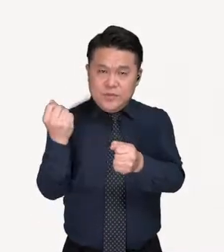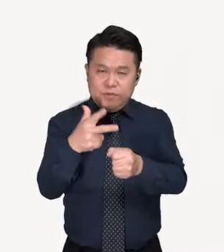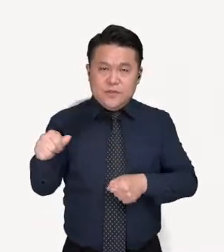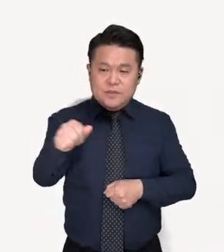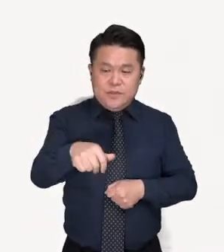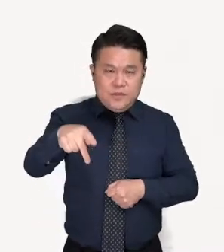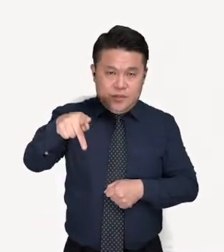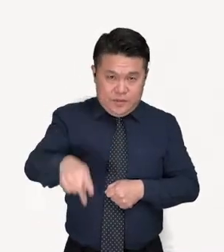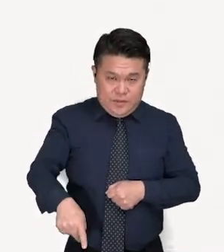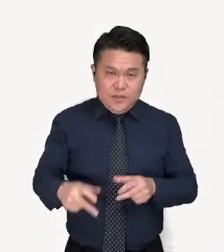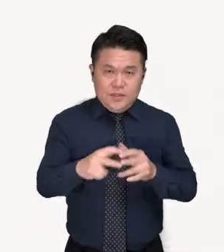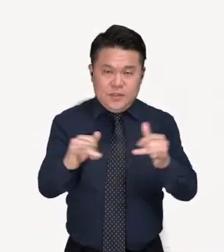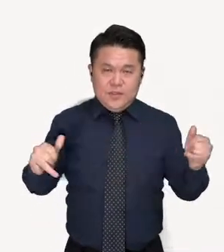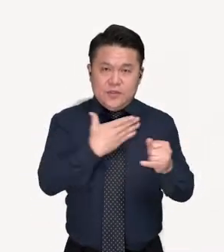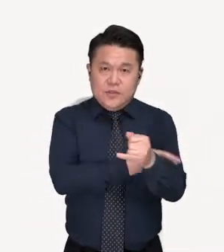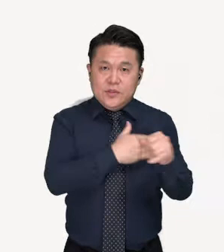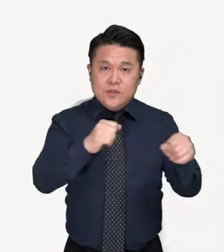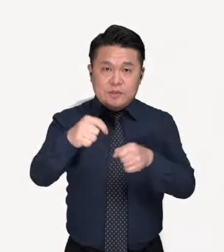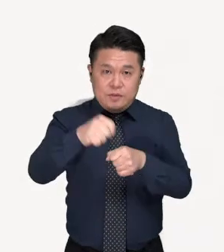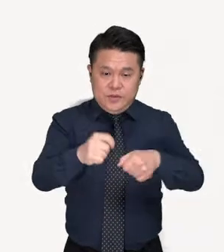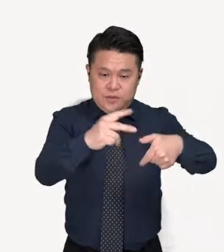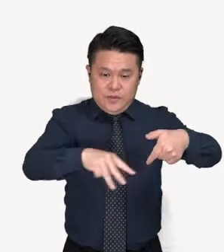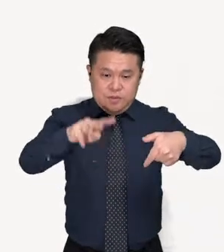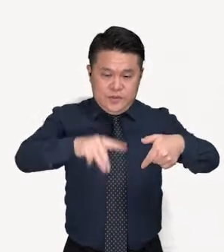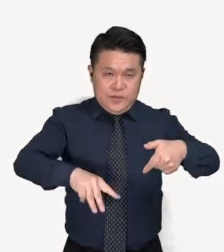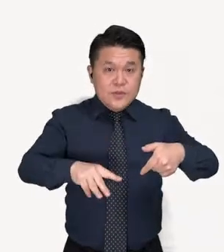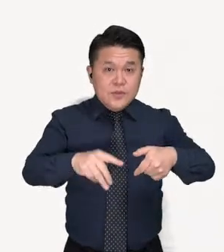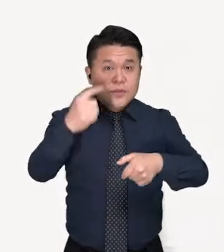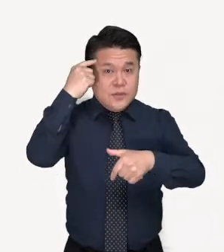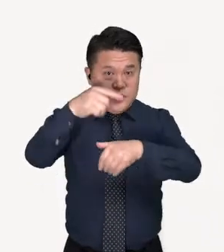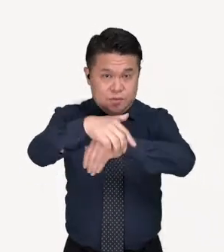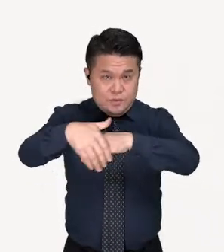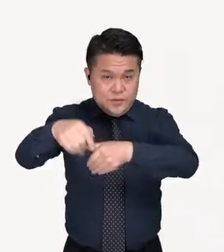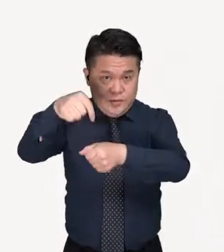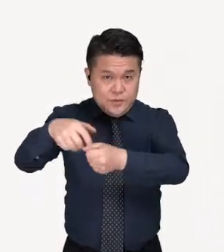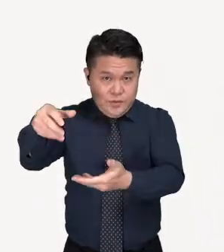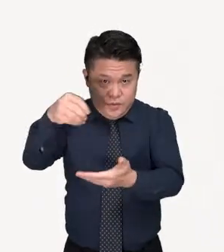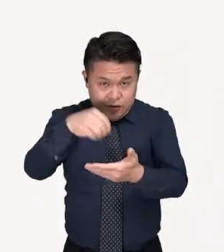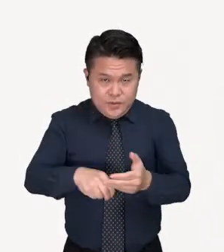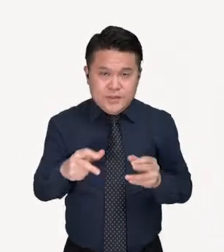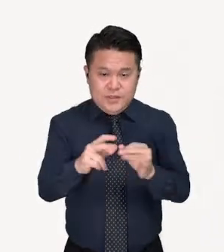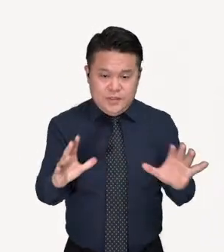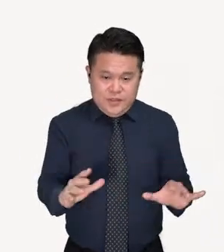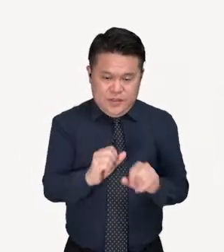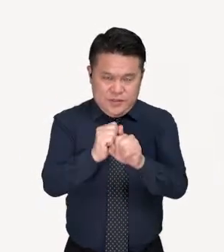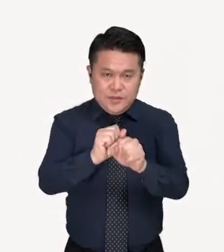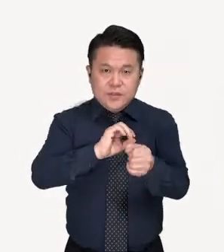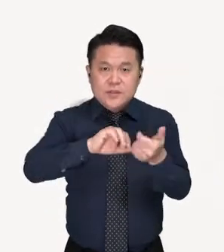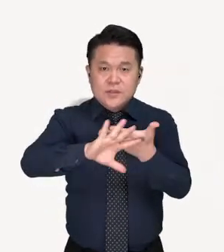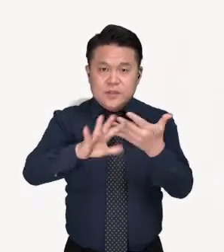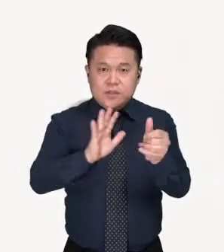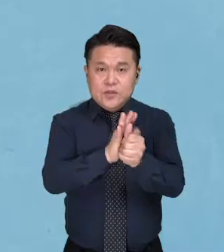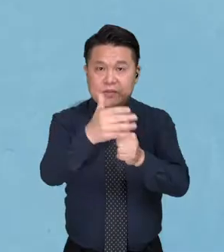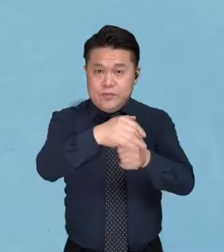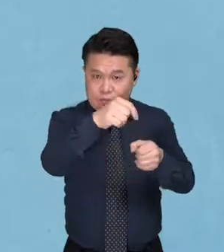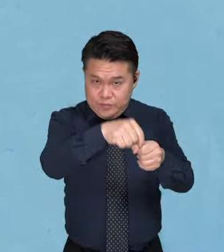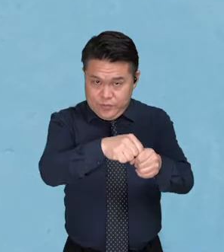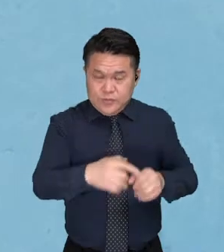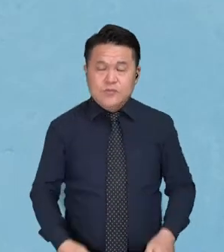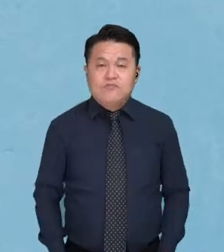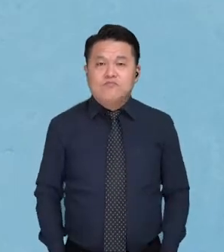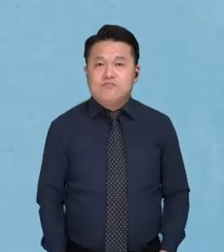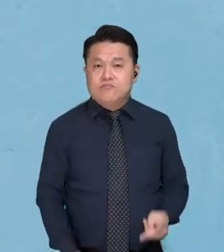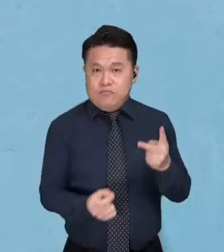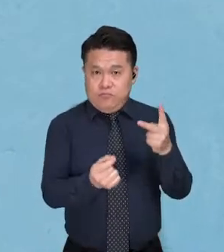아태 지역 장애인 권리 실현을 위한 인천 전략 목표를 포함하여 장애 포괄적 국제협력을 도모합니다.